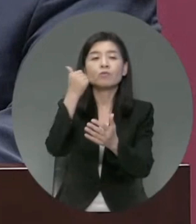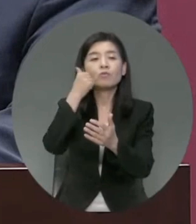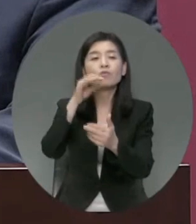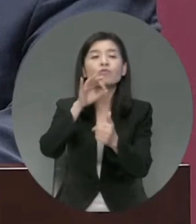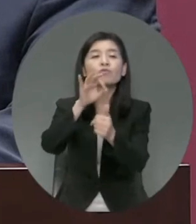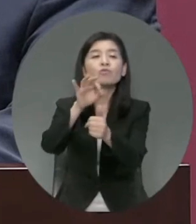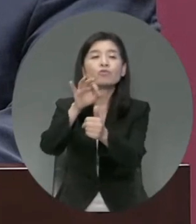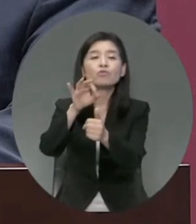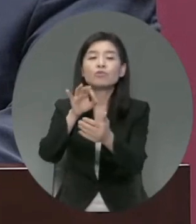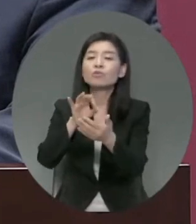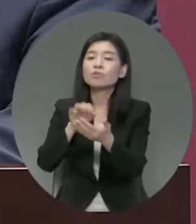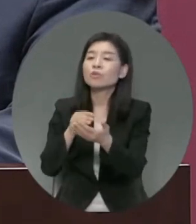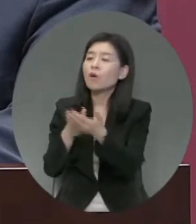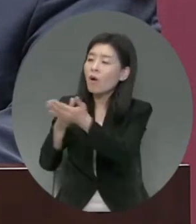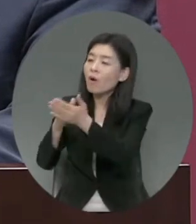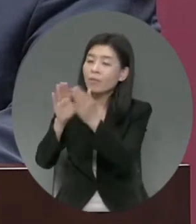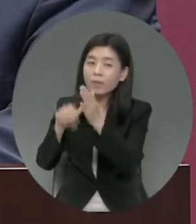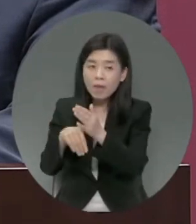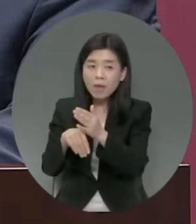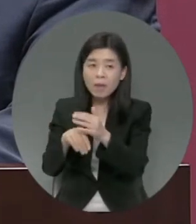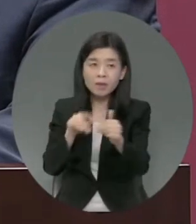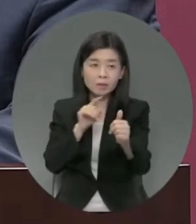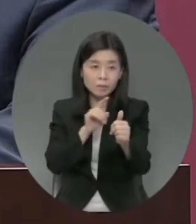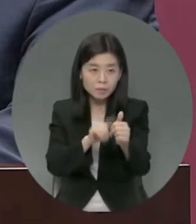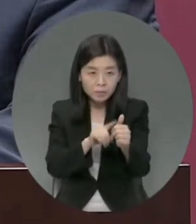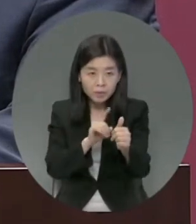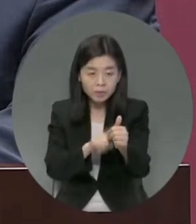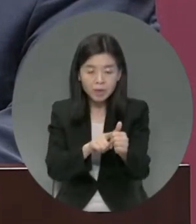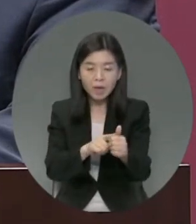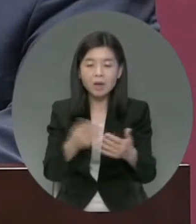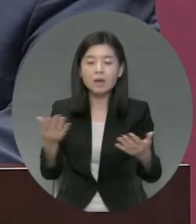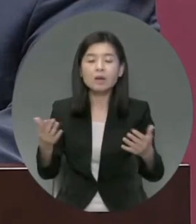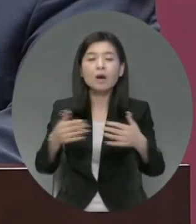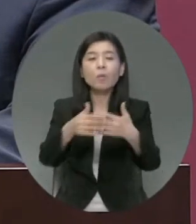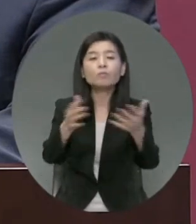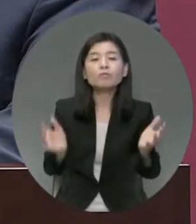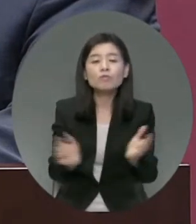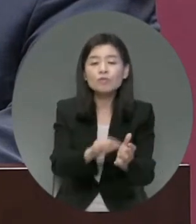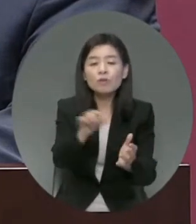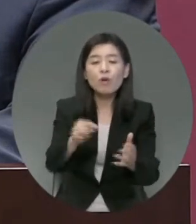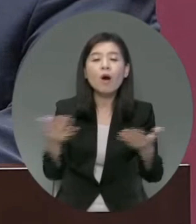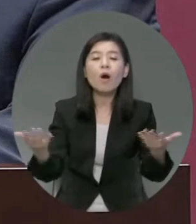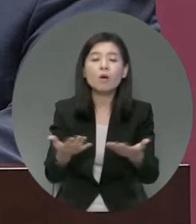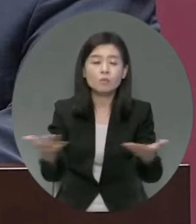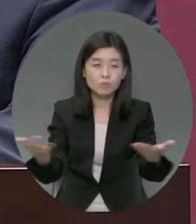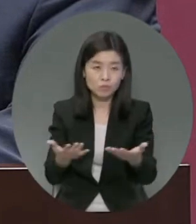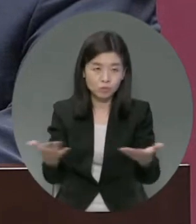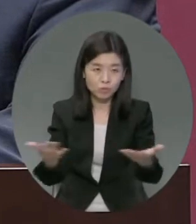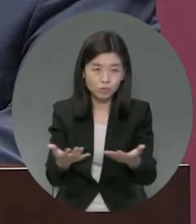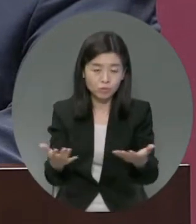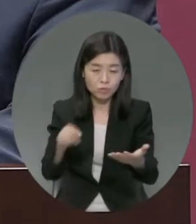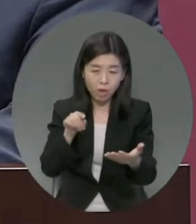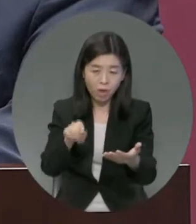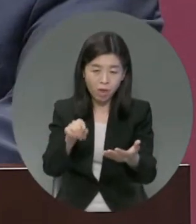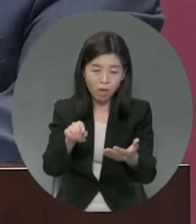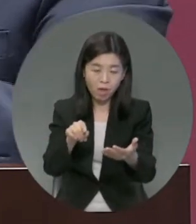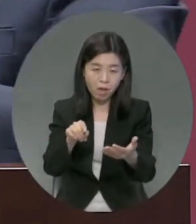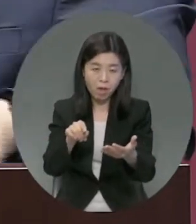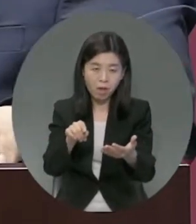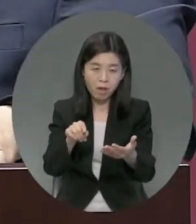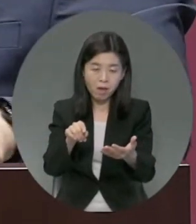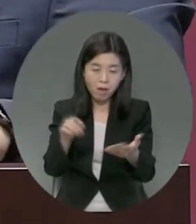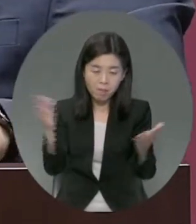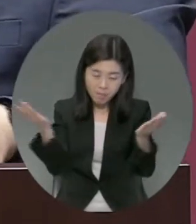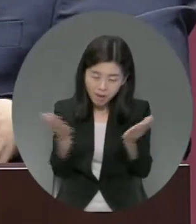그분이 감당해야 할 부처와 업무 여기에 어느 분이 가장 적절한가 하는